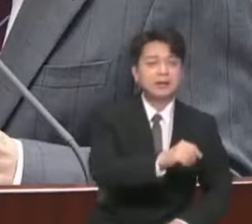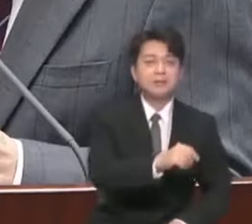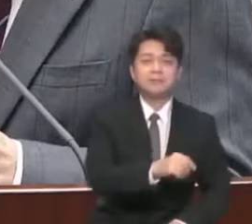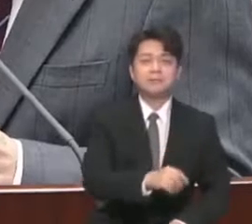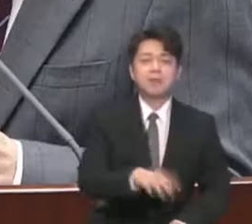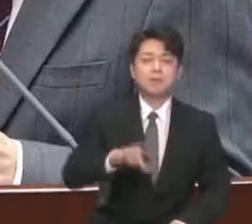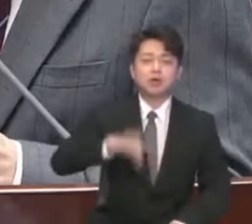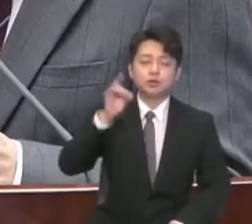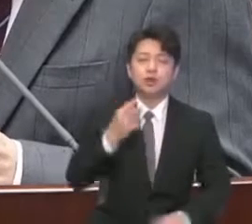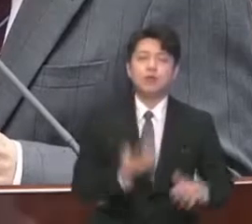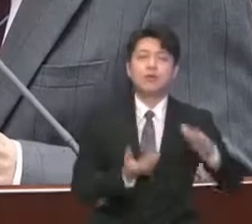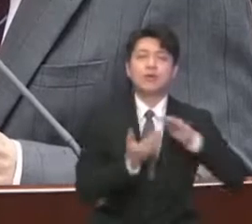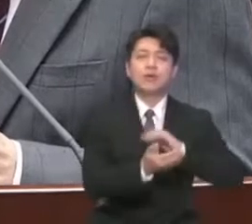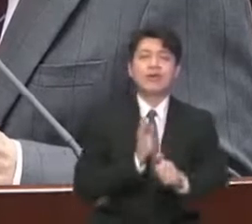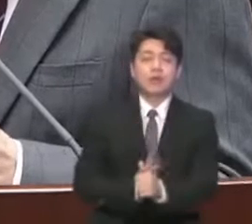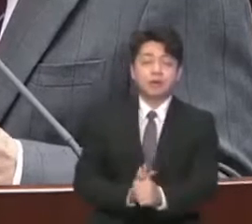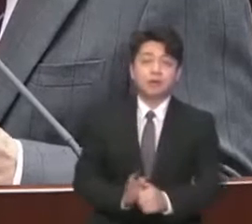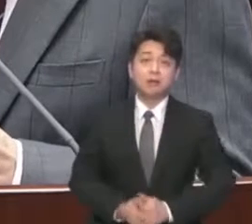서일병은 전화로